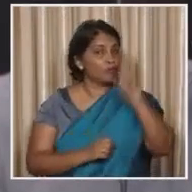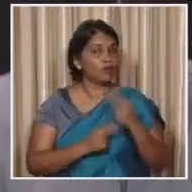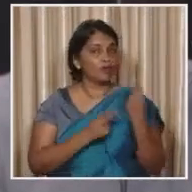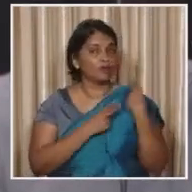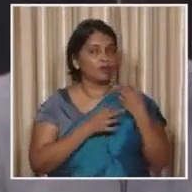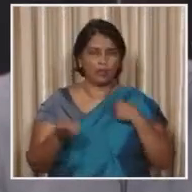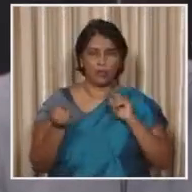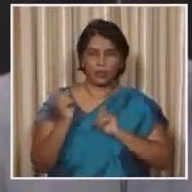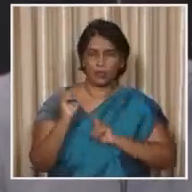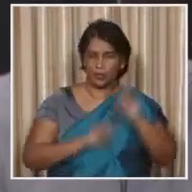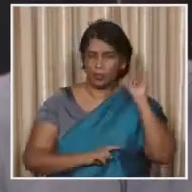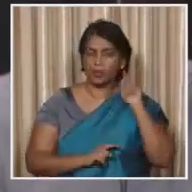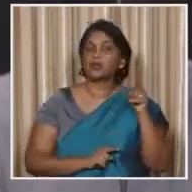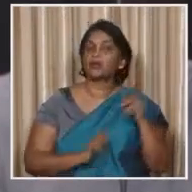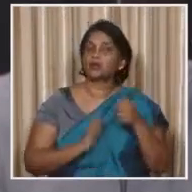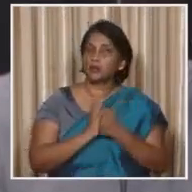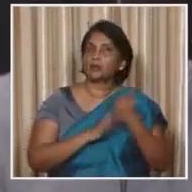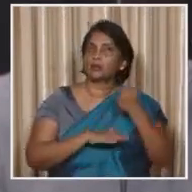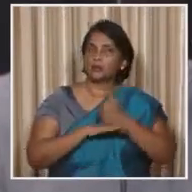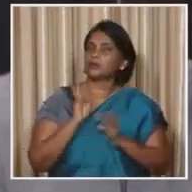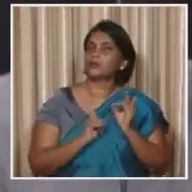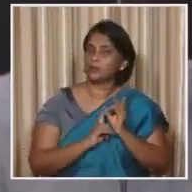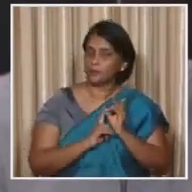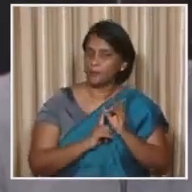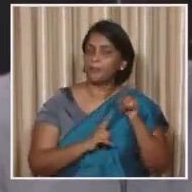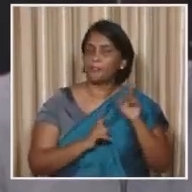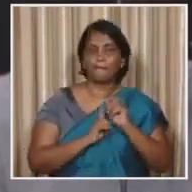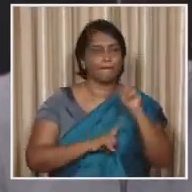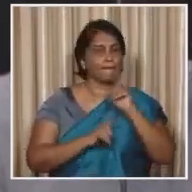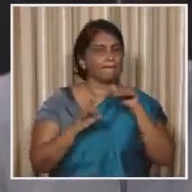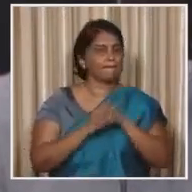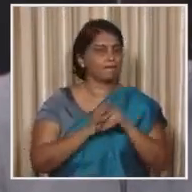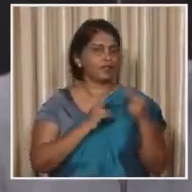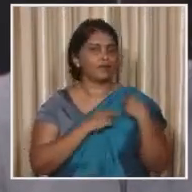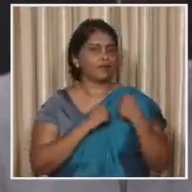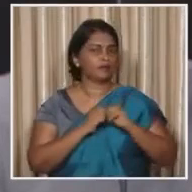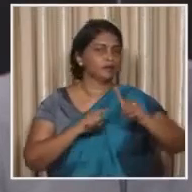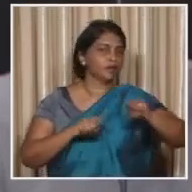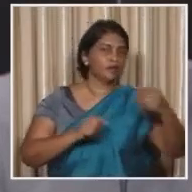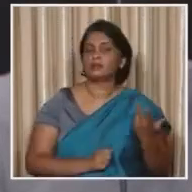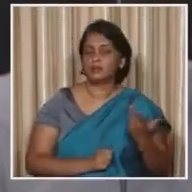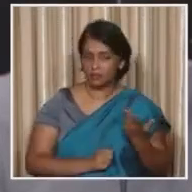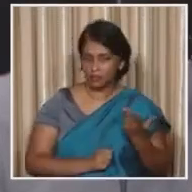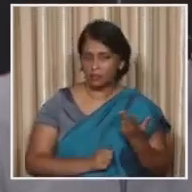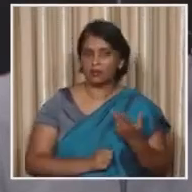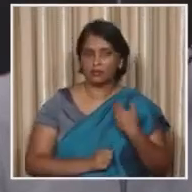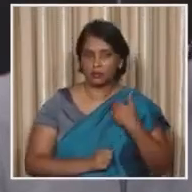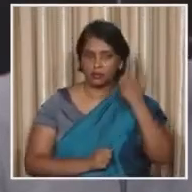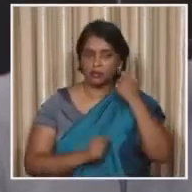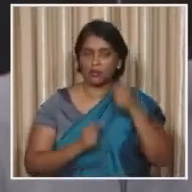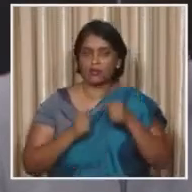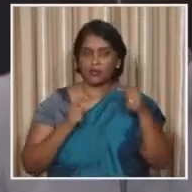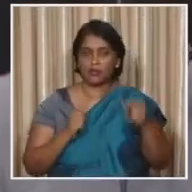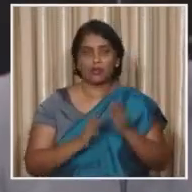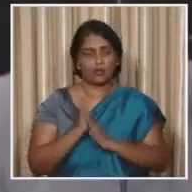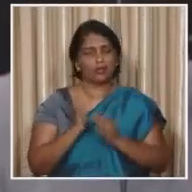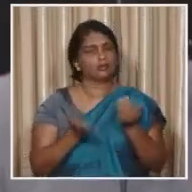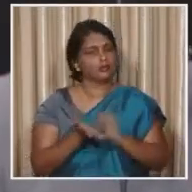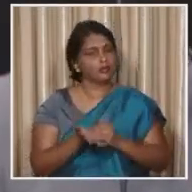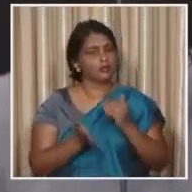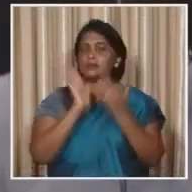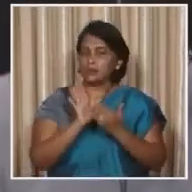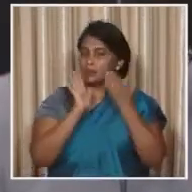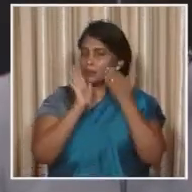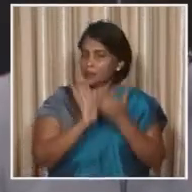වගකීමෙන් පලා යන්නේ නම් ගරු මුලාසන ආරූඪ මන්ත්‍රීතුමනි මේ සභාවේ මේ භූමිකාව ඉටු කරන්න වෙනත් කාටවත් පුළුවන් කමක් නැහැ. මම දන්නවා විපක්ෂයේ මන්ත්‍රීවරු දිගින් දිගටම